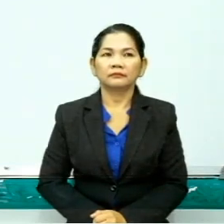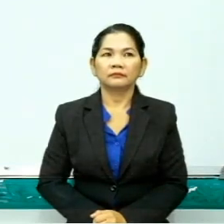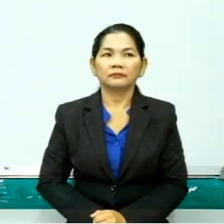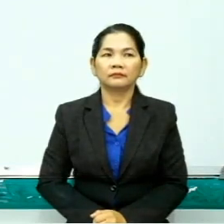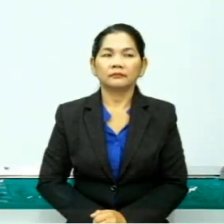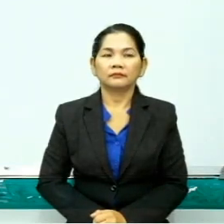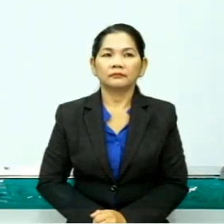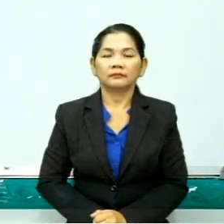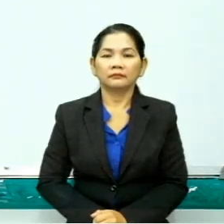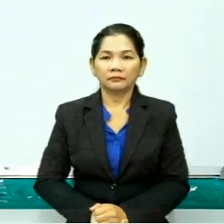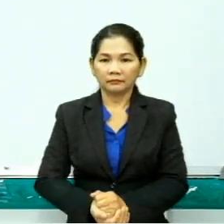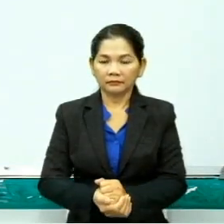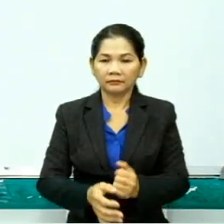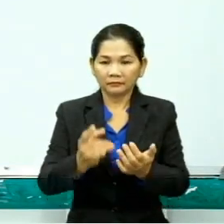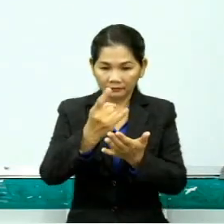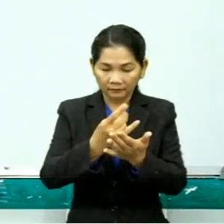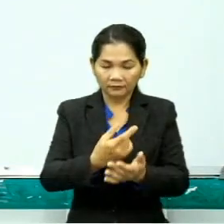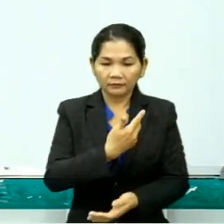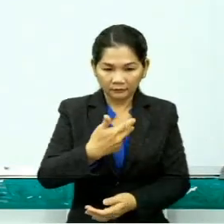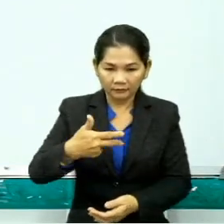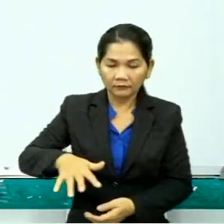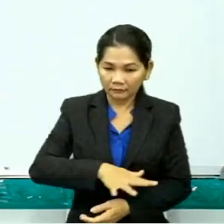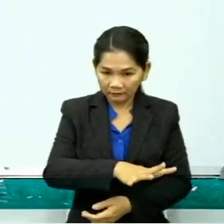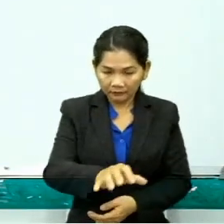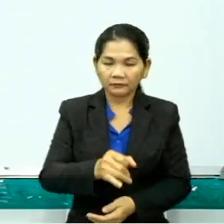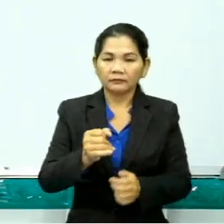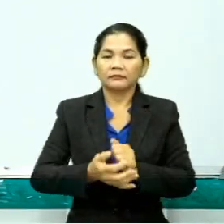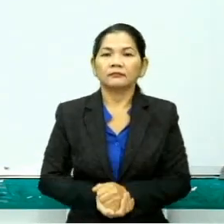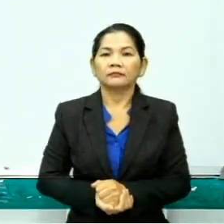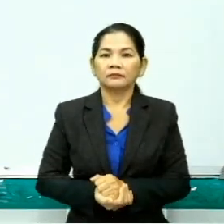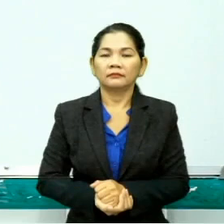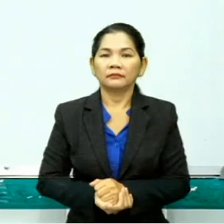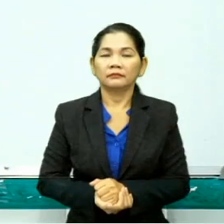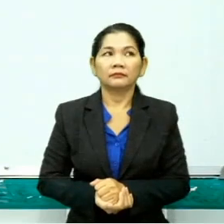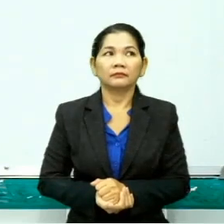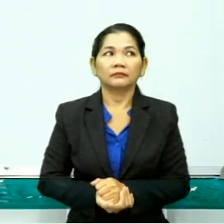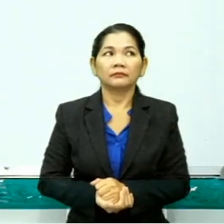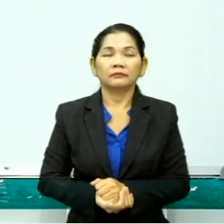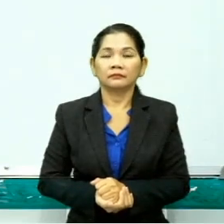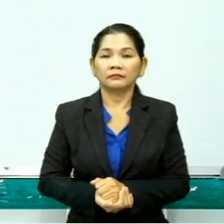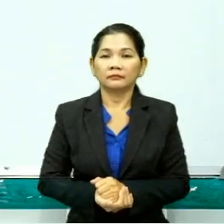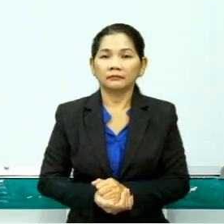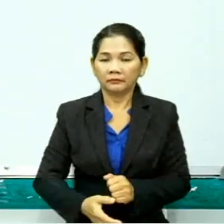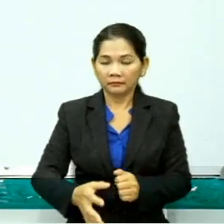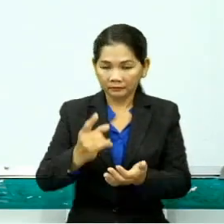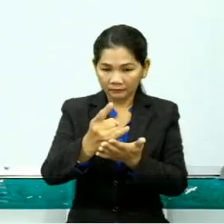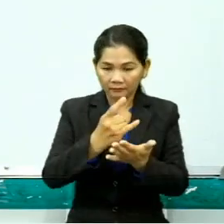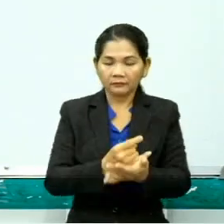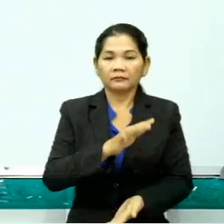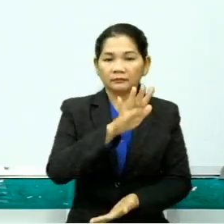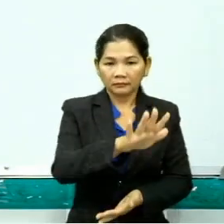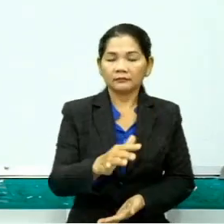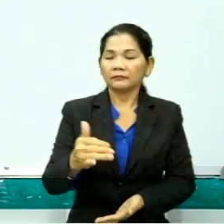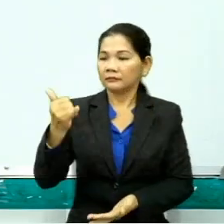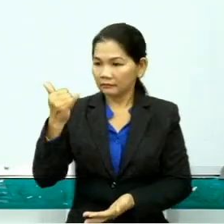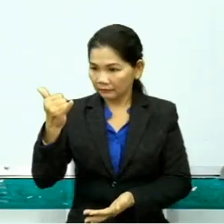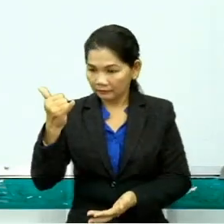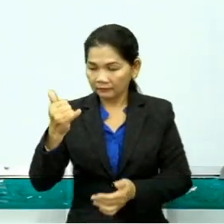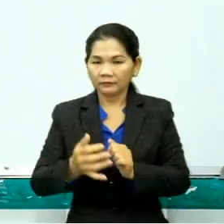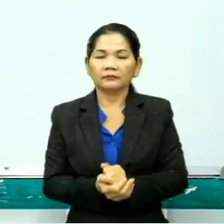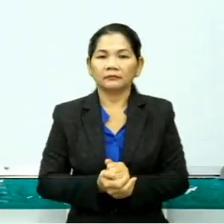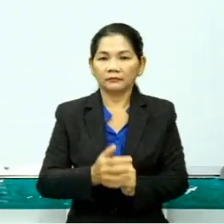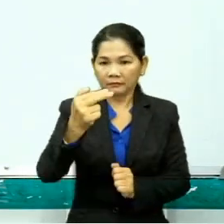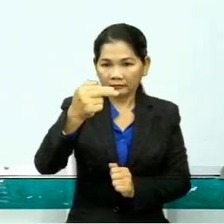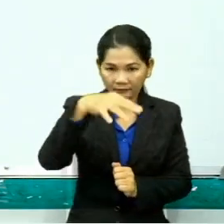chân chân mê riêng phía sạc khmai dương thằng ngày ní nè con chào phía sạc khmai dương thằng ngày ní cứ dương sạc xa mê riêng tì hà sập ra mũi